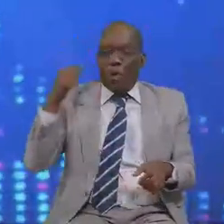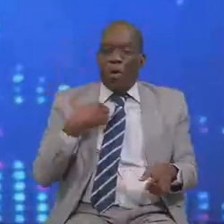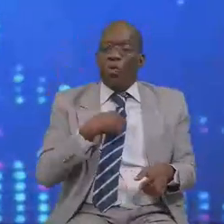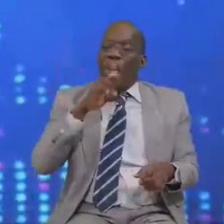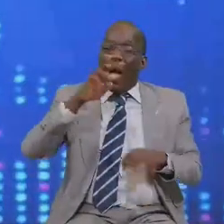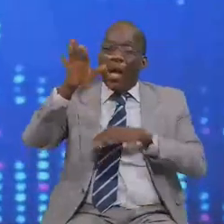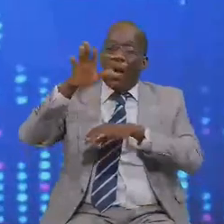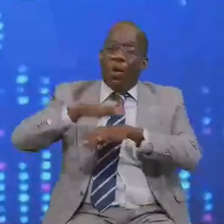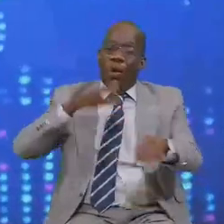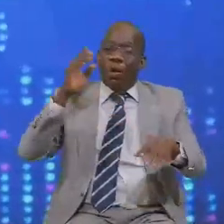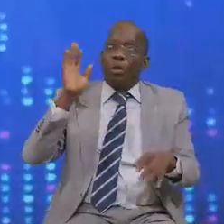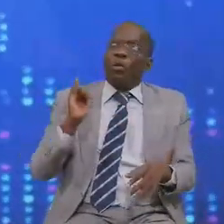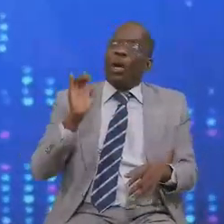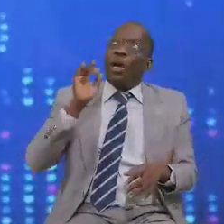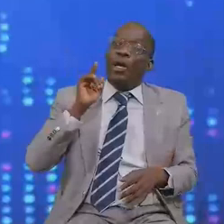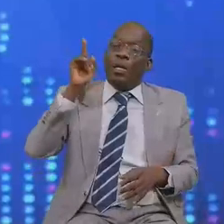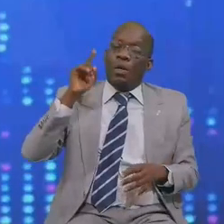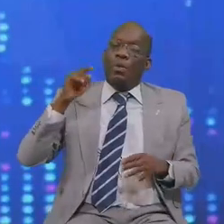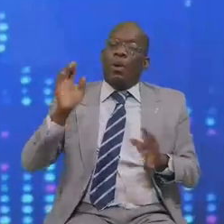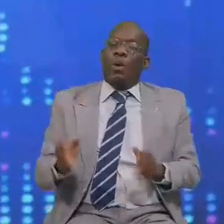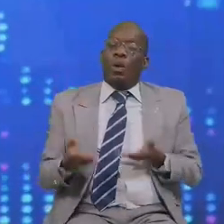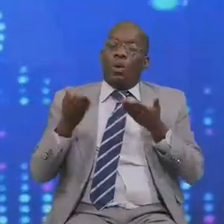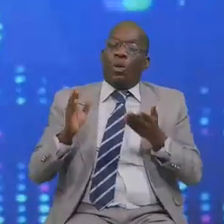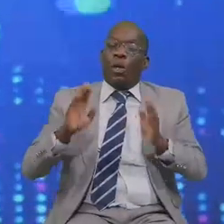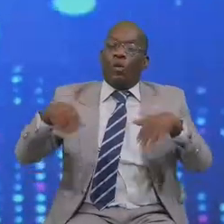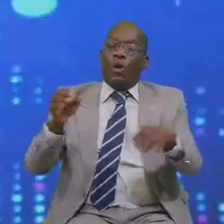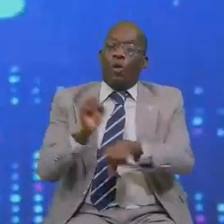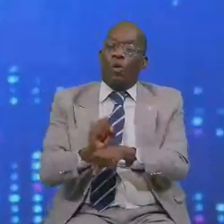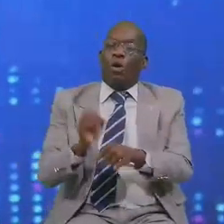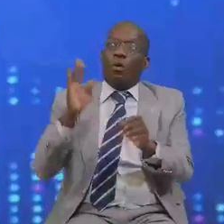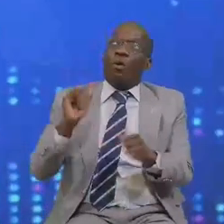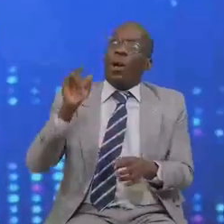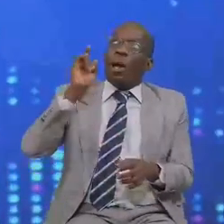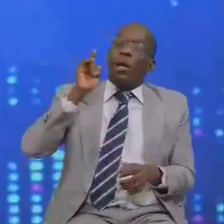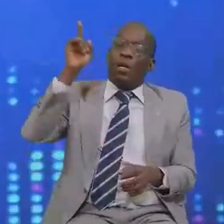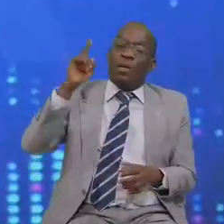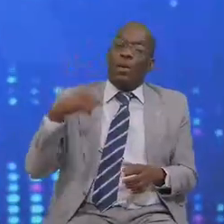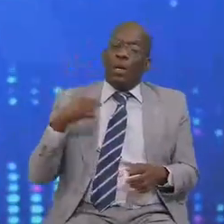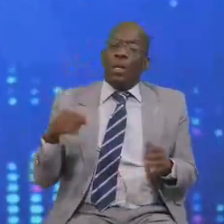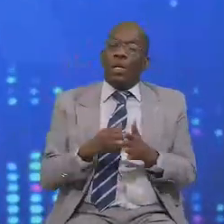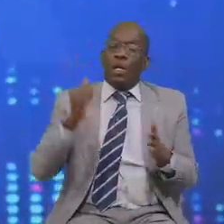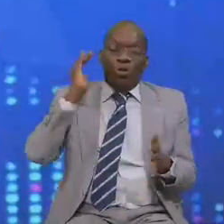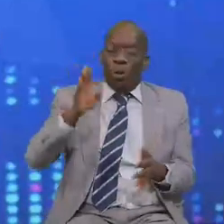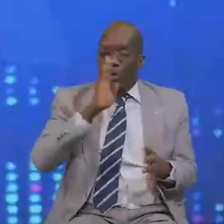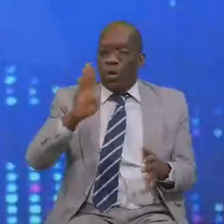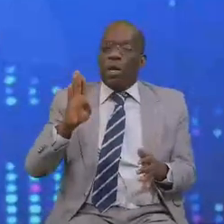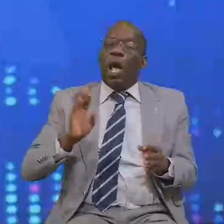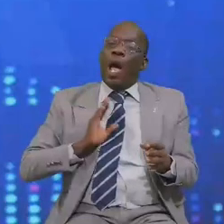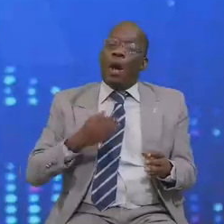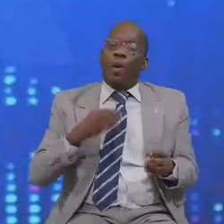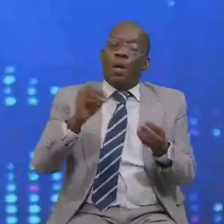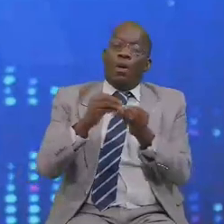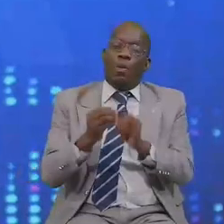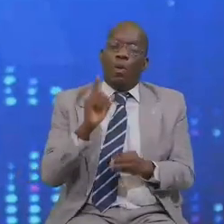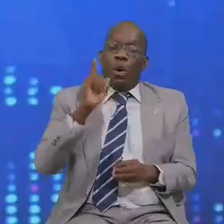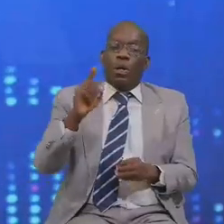lui, commissionnés par lui, ce serait notre travail premier,